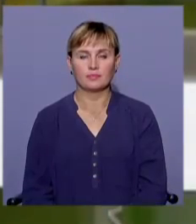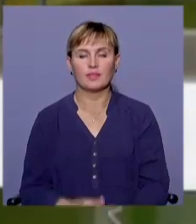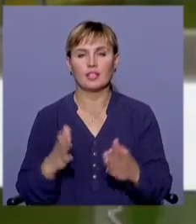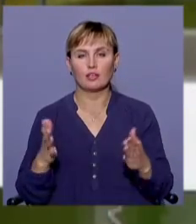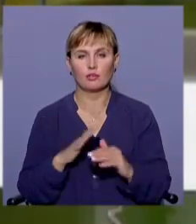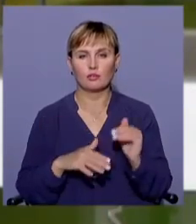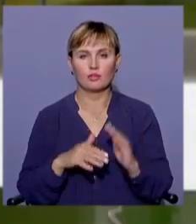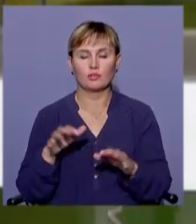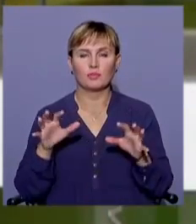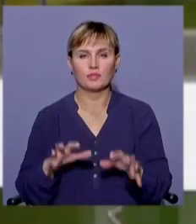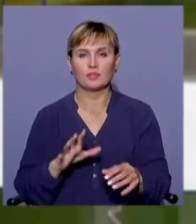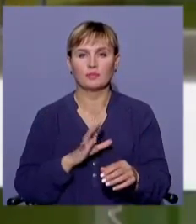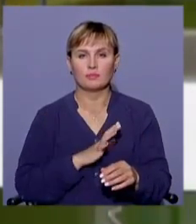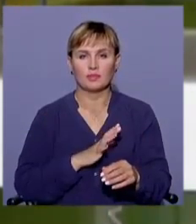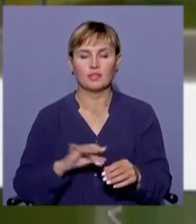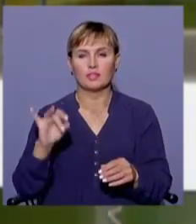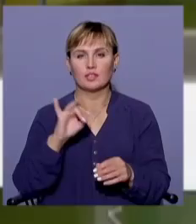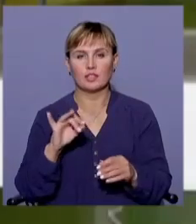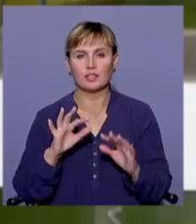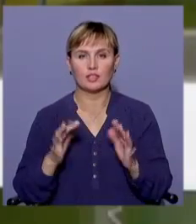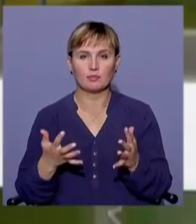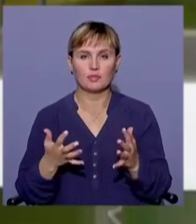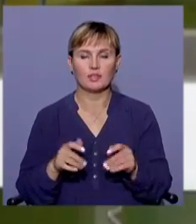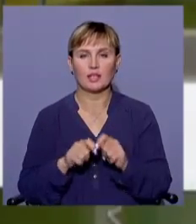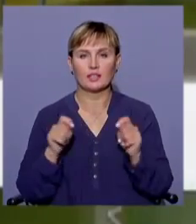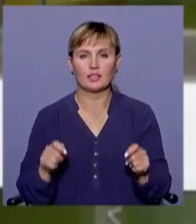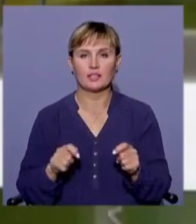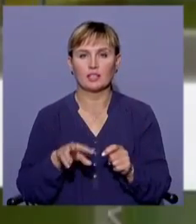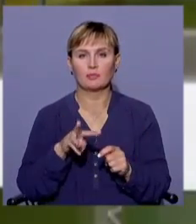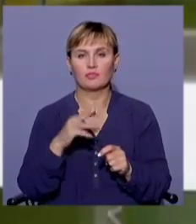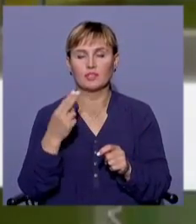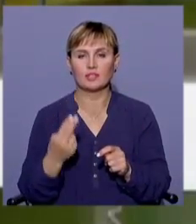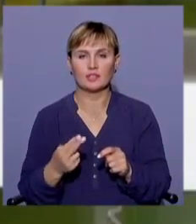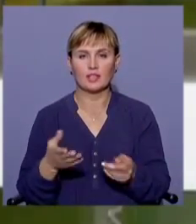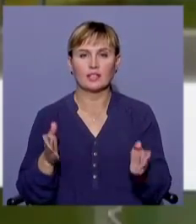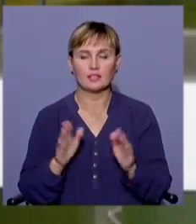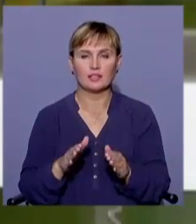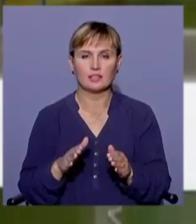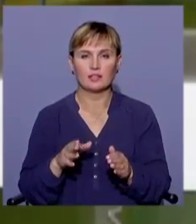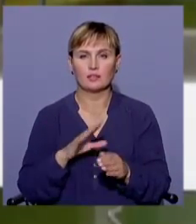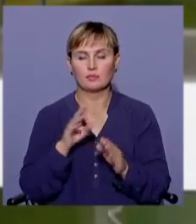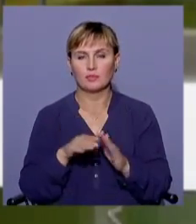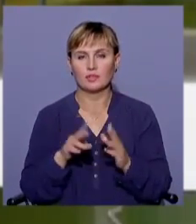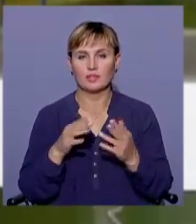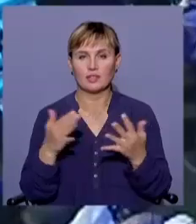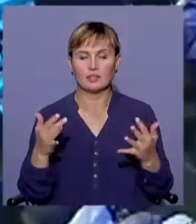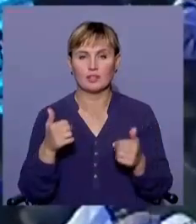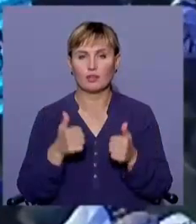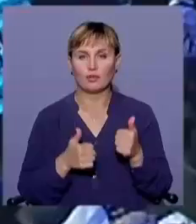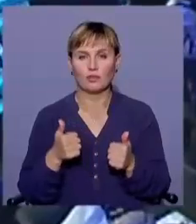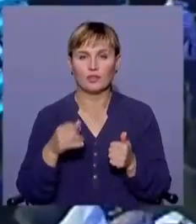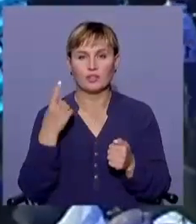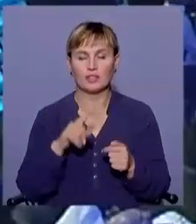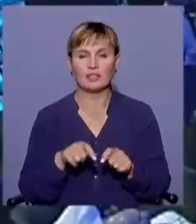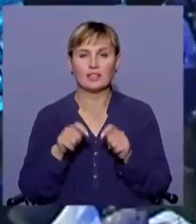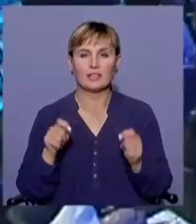руки президента произошло это историческое событие. Открытие МФЦА состоялось под аккомпанемент гонга. Идею